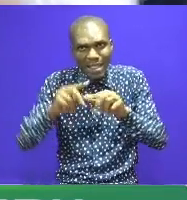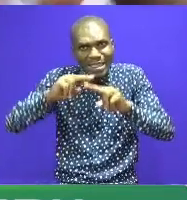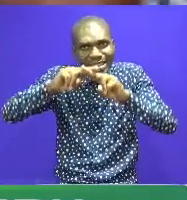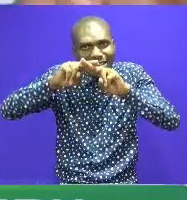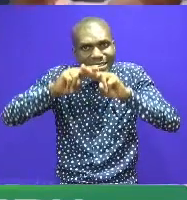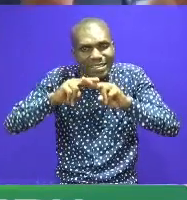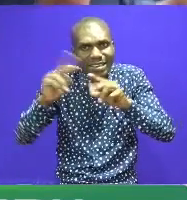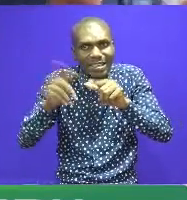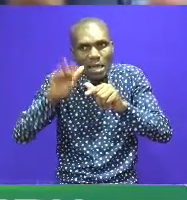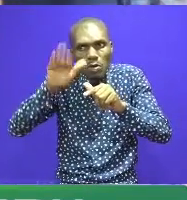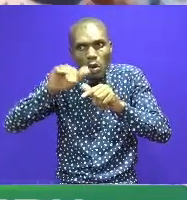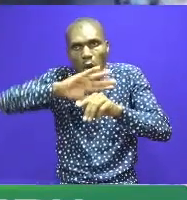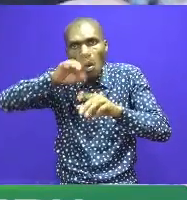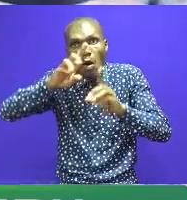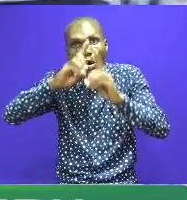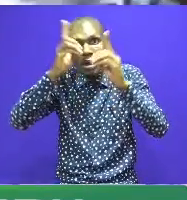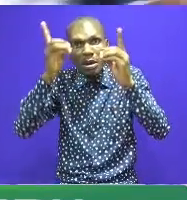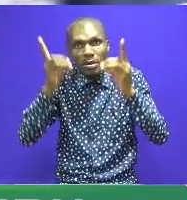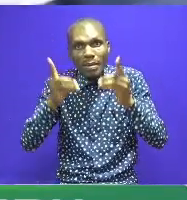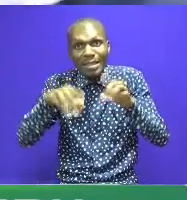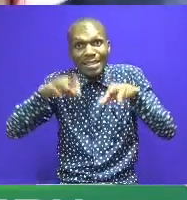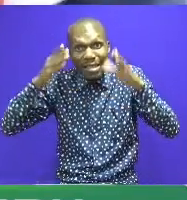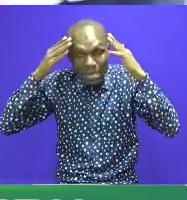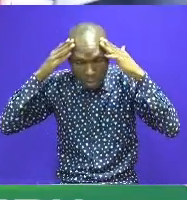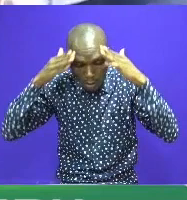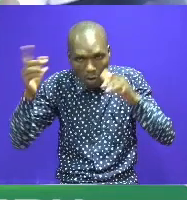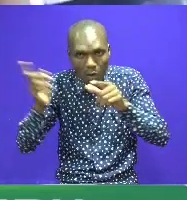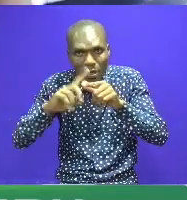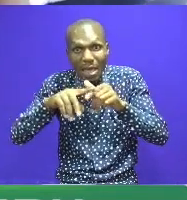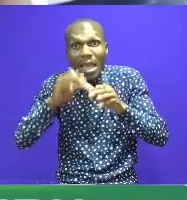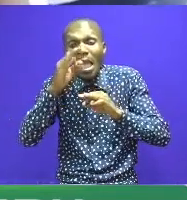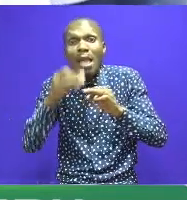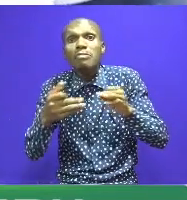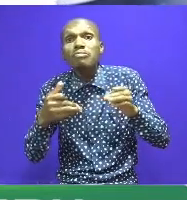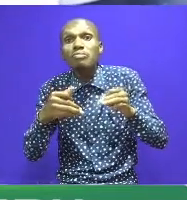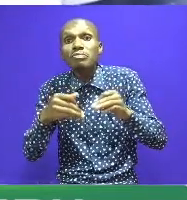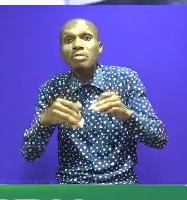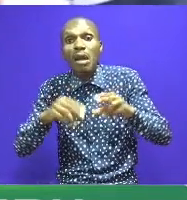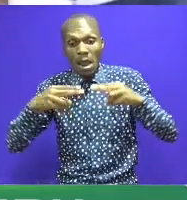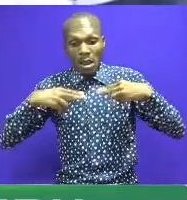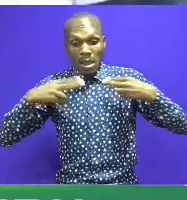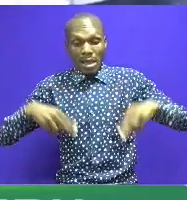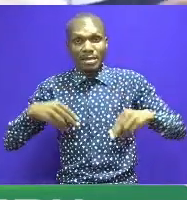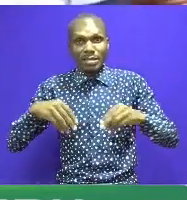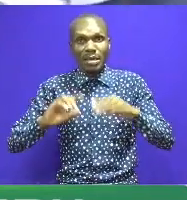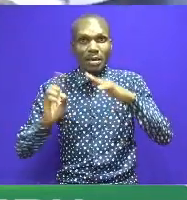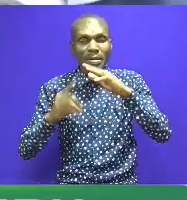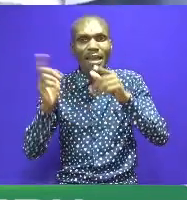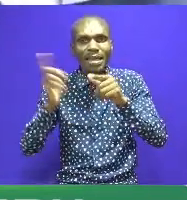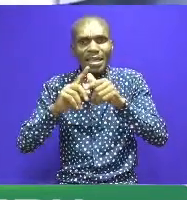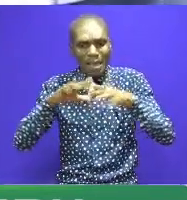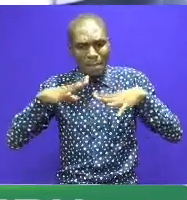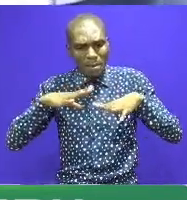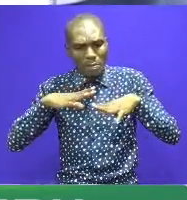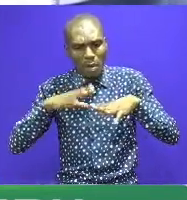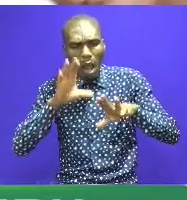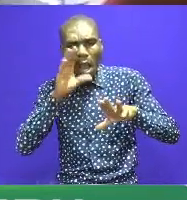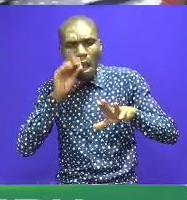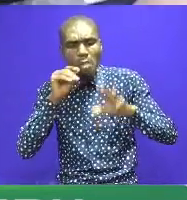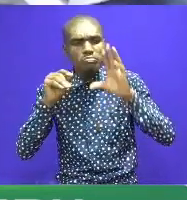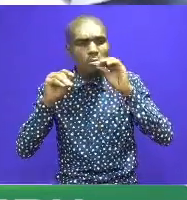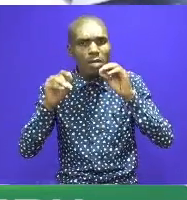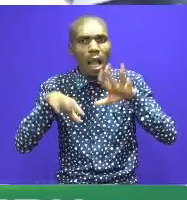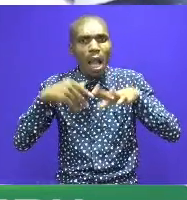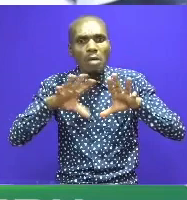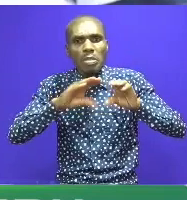karanse, harangiliki department chonsi pijirija rengi konsani, monosane department ya healthy, ama nyenga vantave, kero vale kote vanya, nga kipa